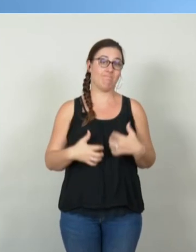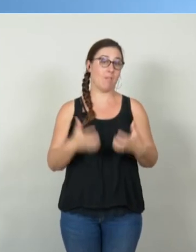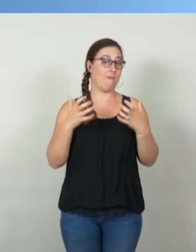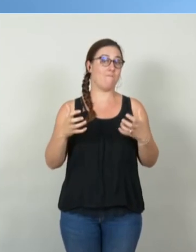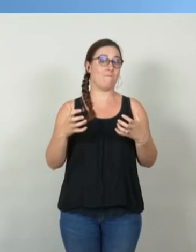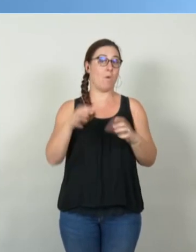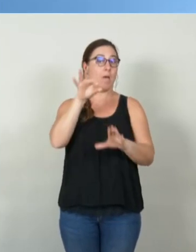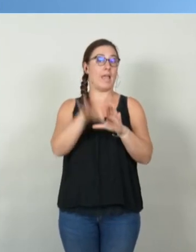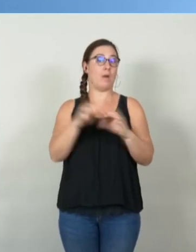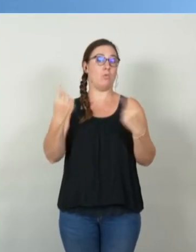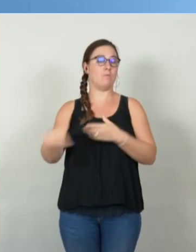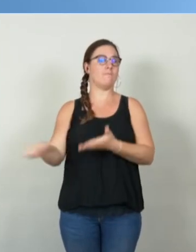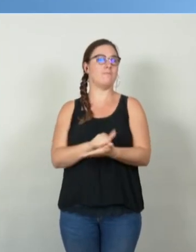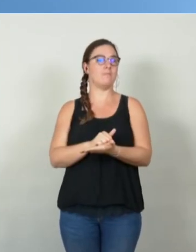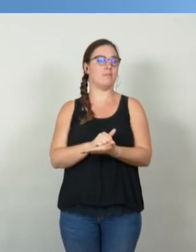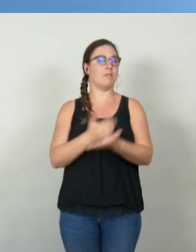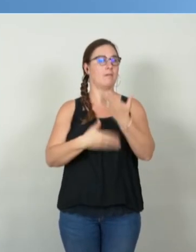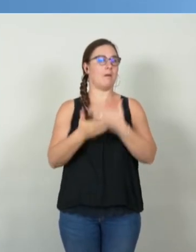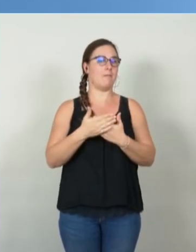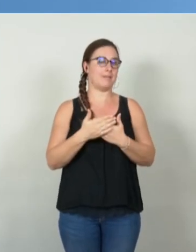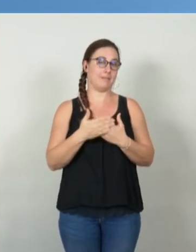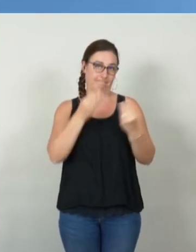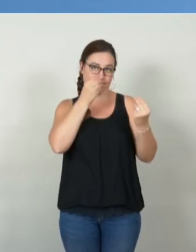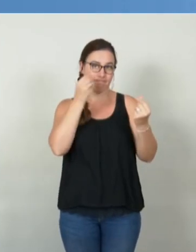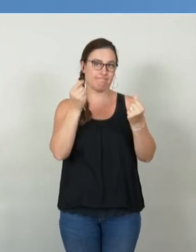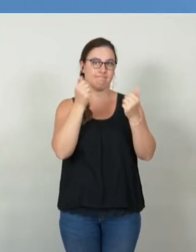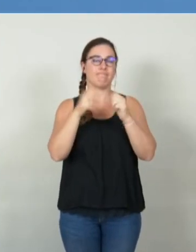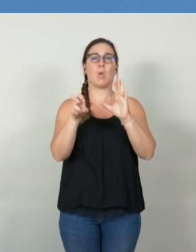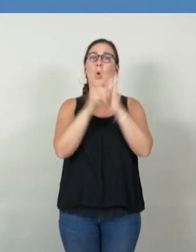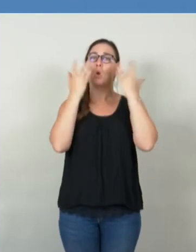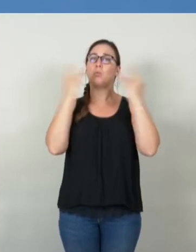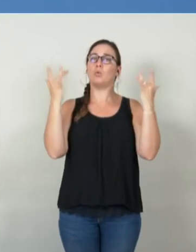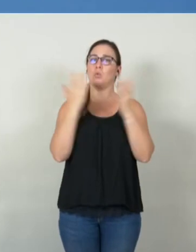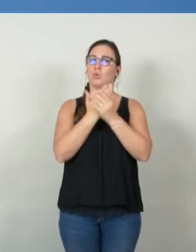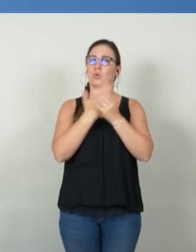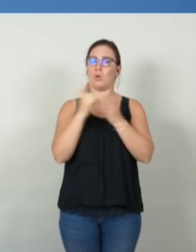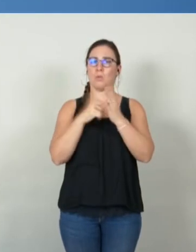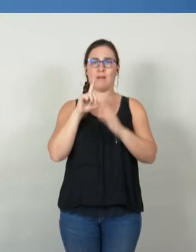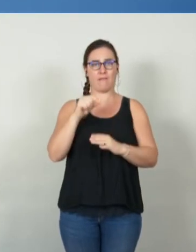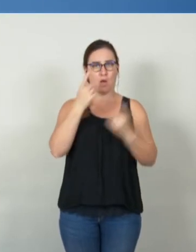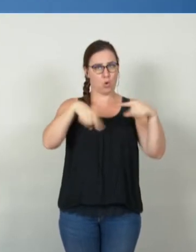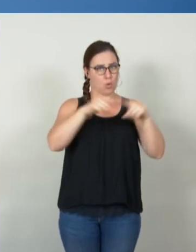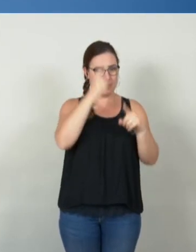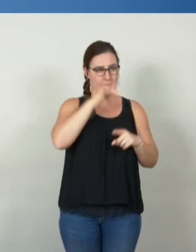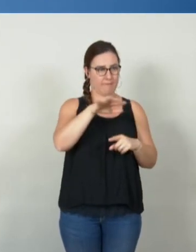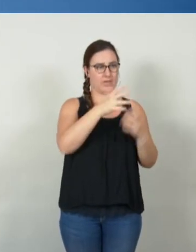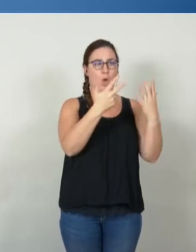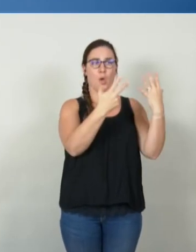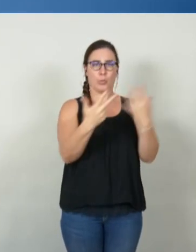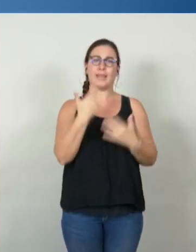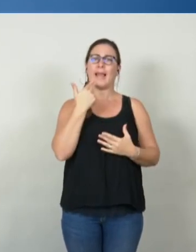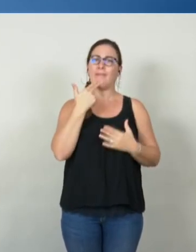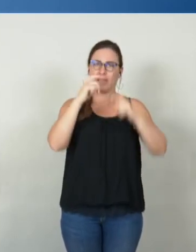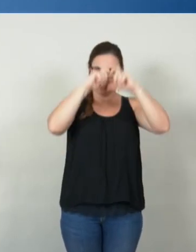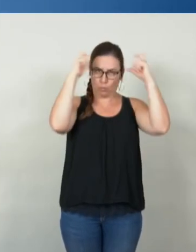un élu de l'opposition comité d'avis sur le Grenoble culture de 2020 le comité David devait compter 8 personnalités qualifiées